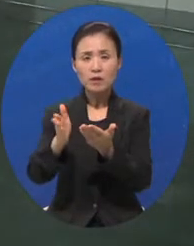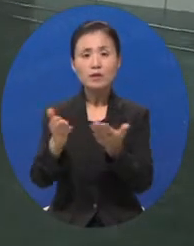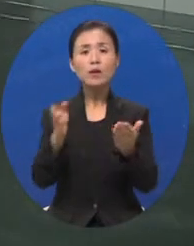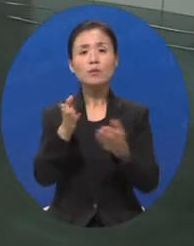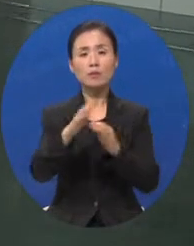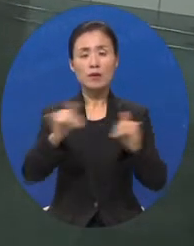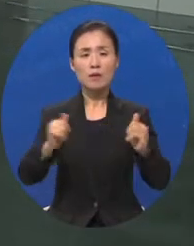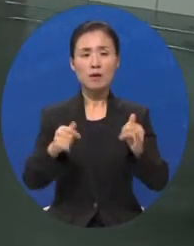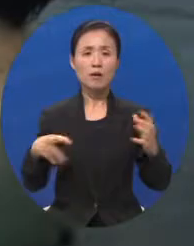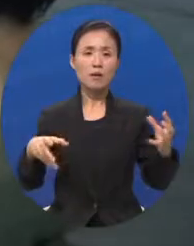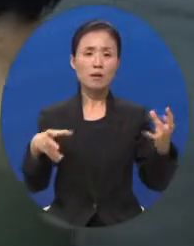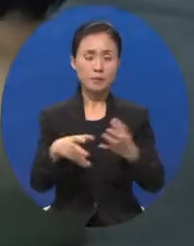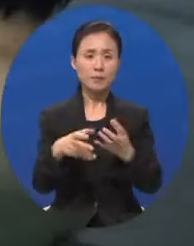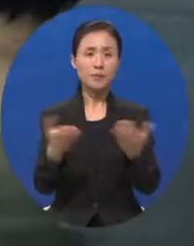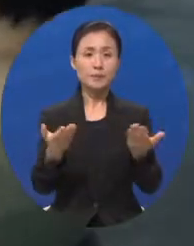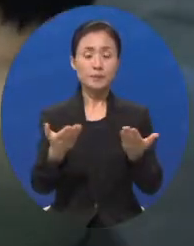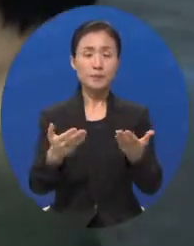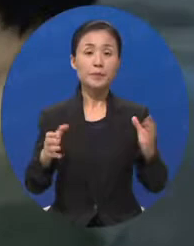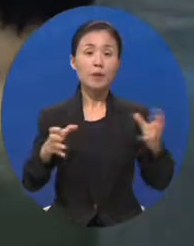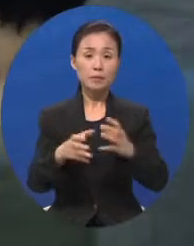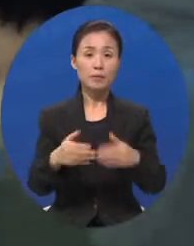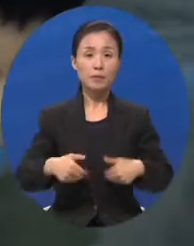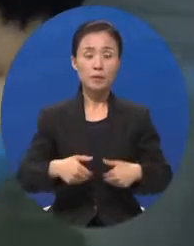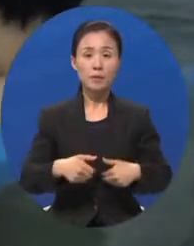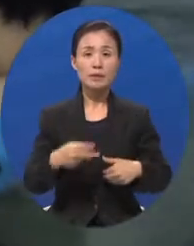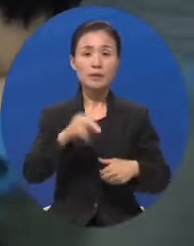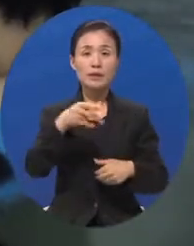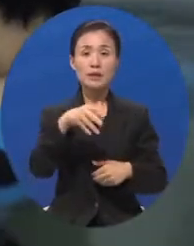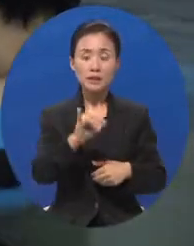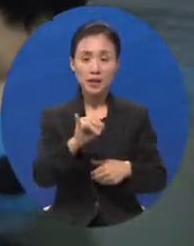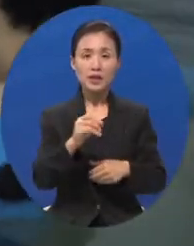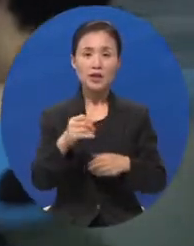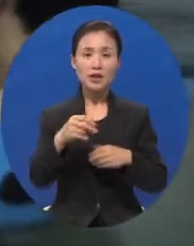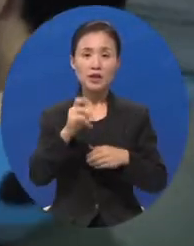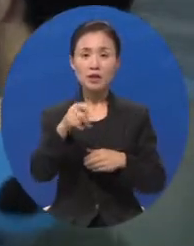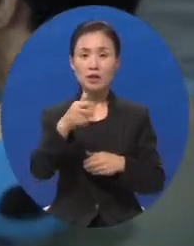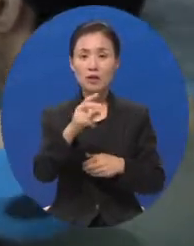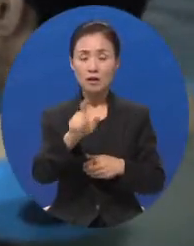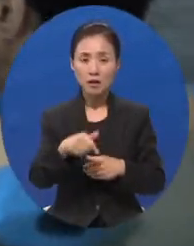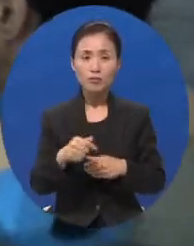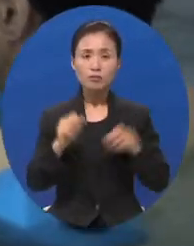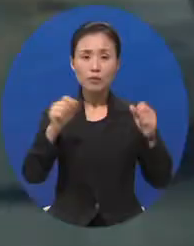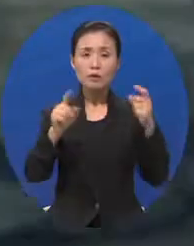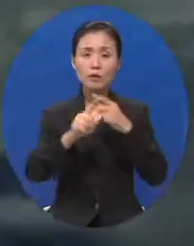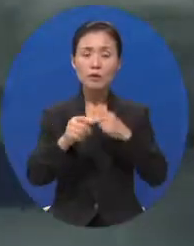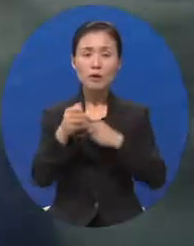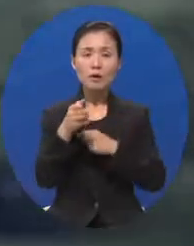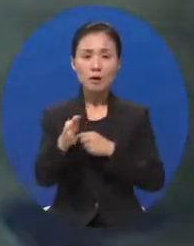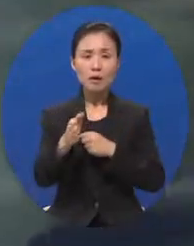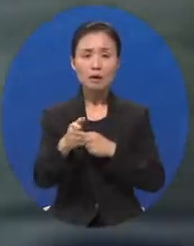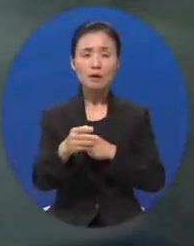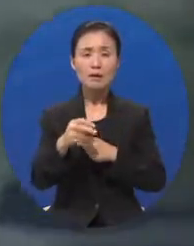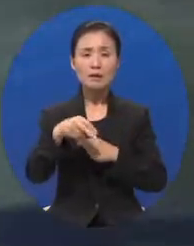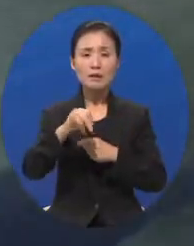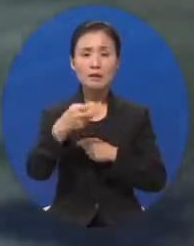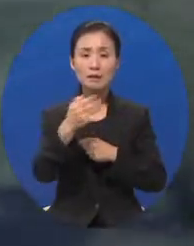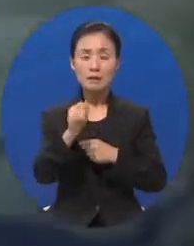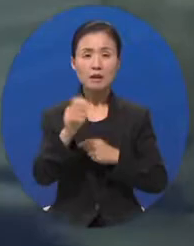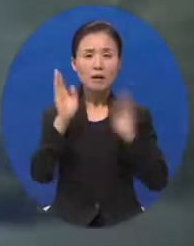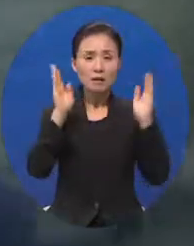한데요. 따라서 생체역학, 운동치료학, 생리학 등에 대한 학문적 지식도 갖춰야 합니다.